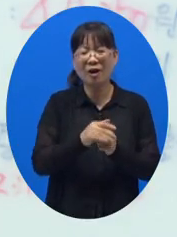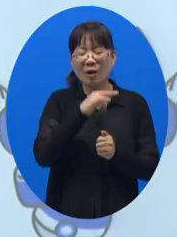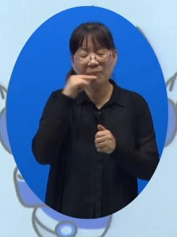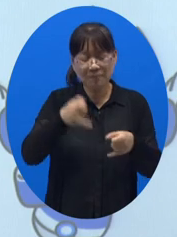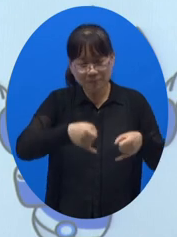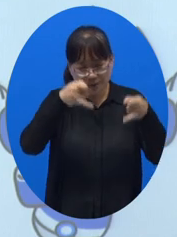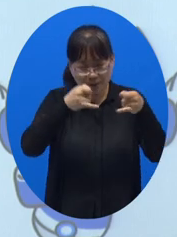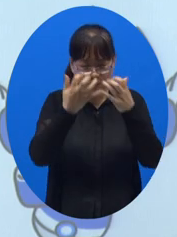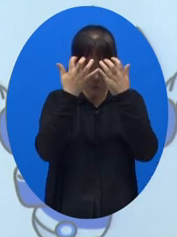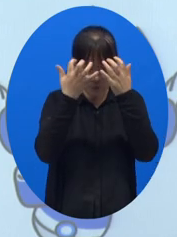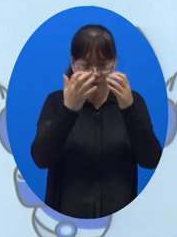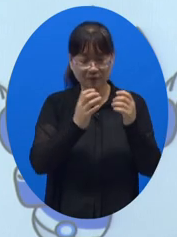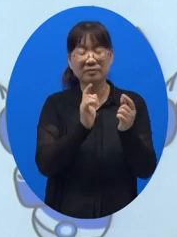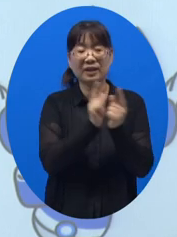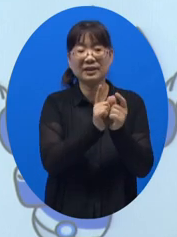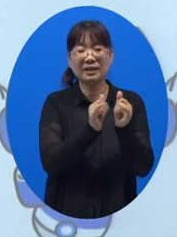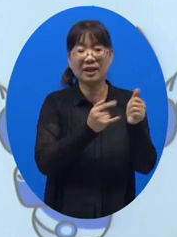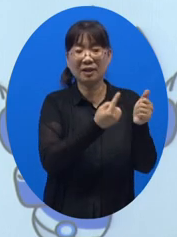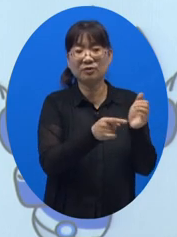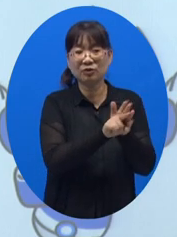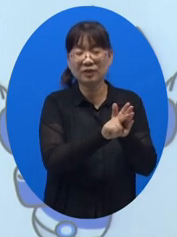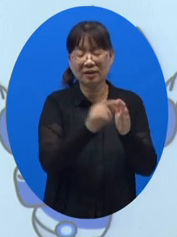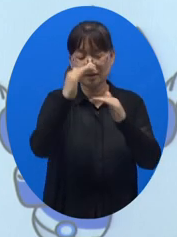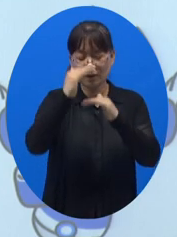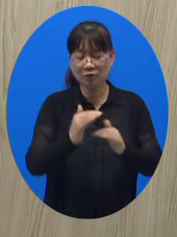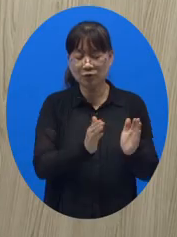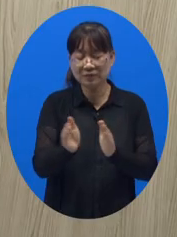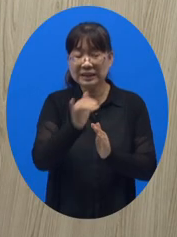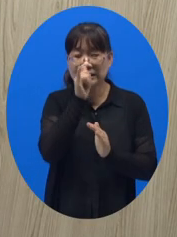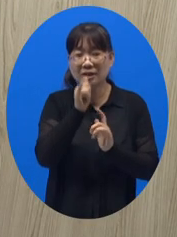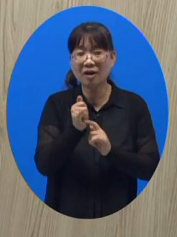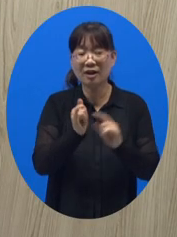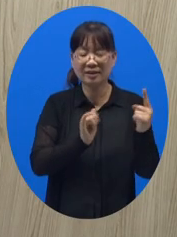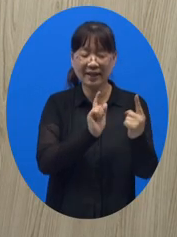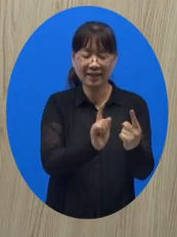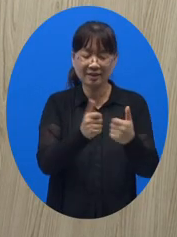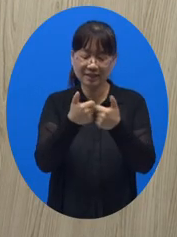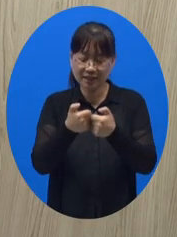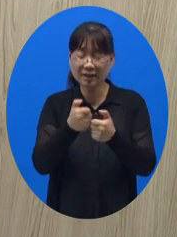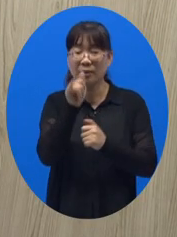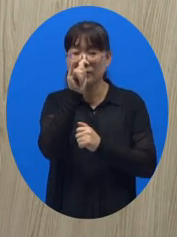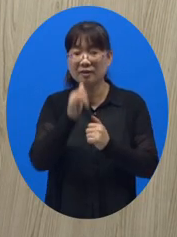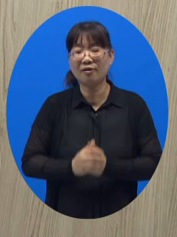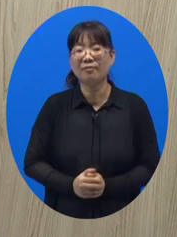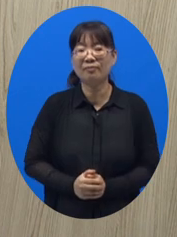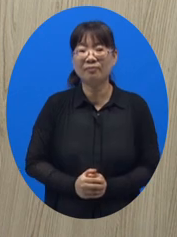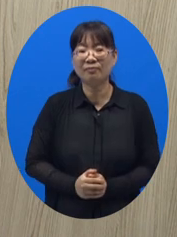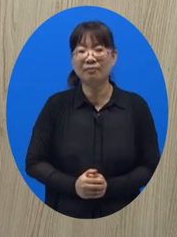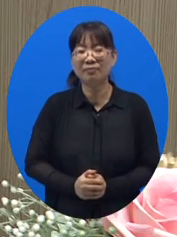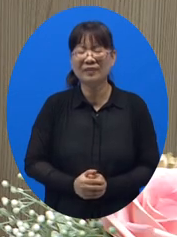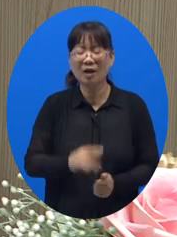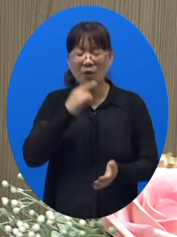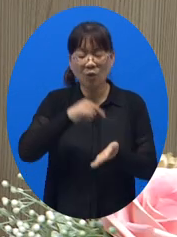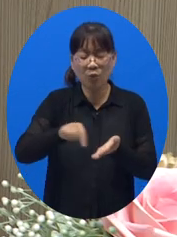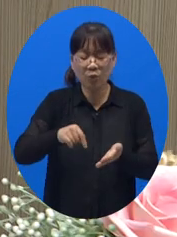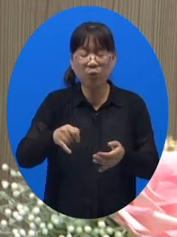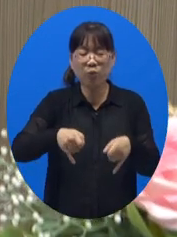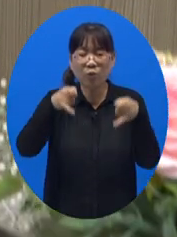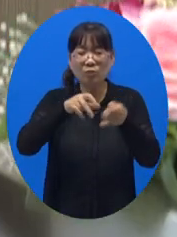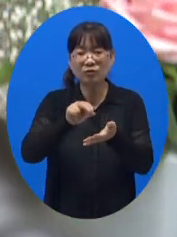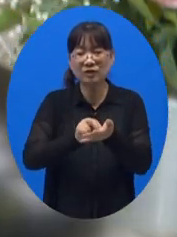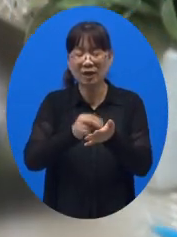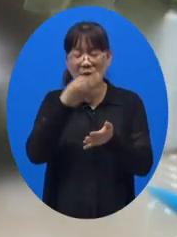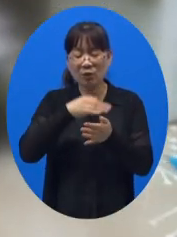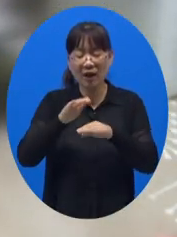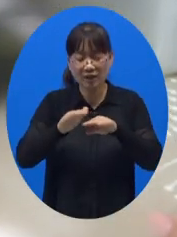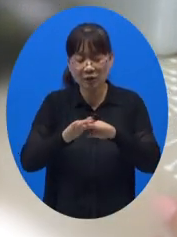이곳에선 채무로 인해 고통받는 분들을 위한 내용으로 구성됐습니다. 센터 한편에선 1대1 상담도 이루어졌습니다. 빚 문제를